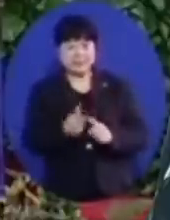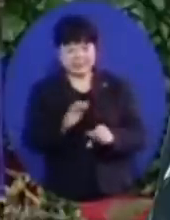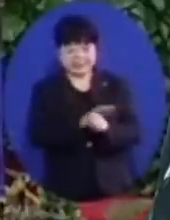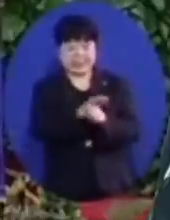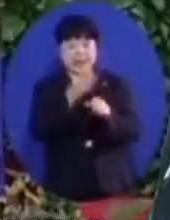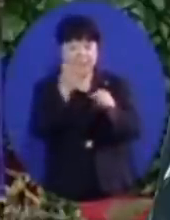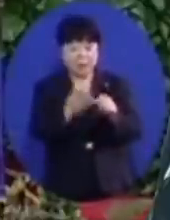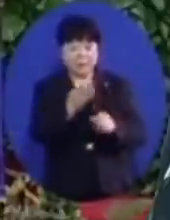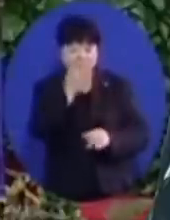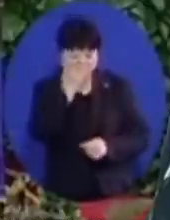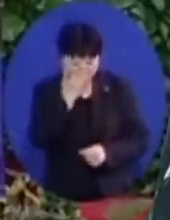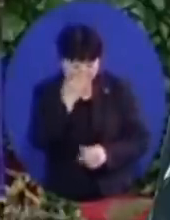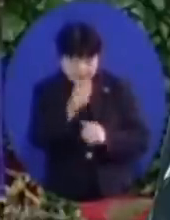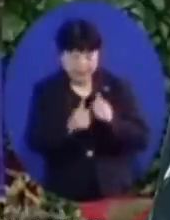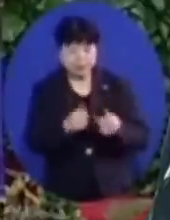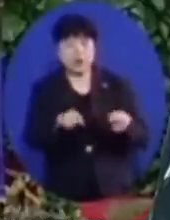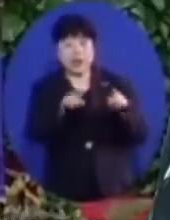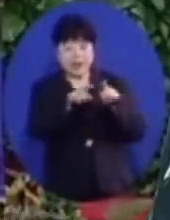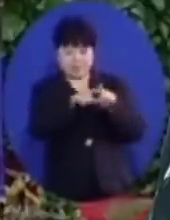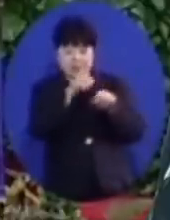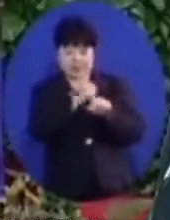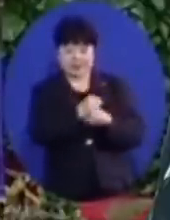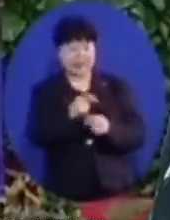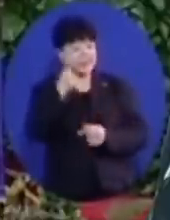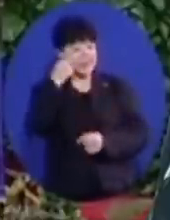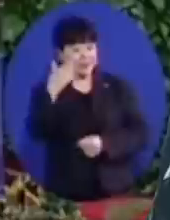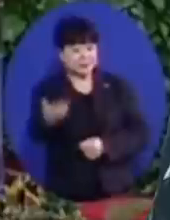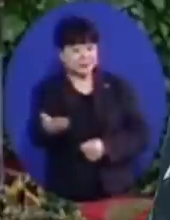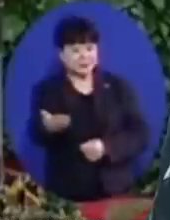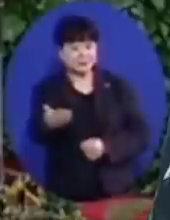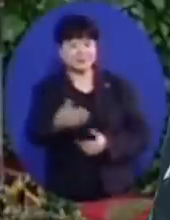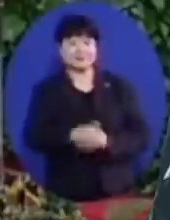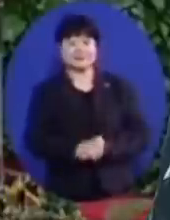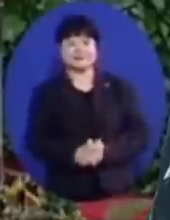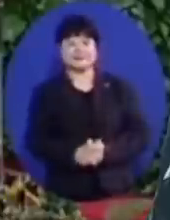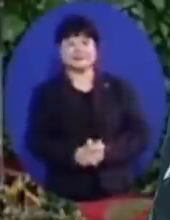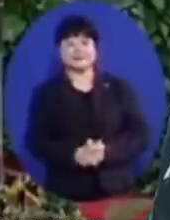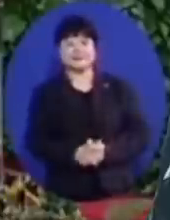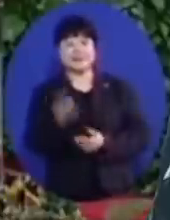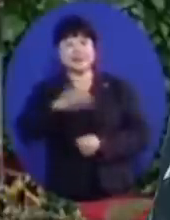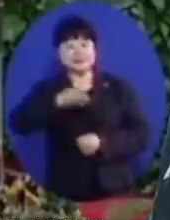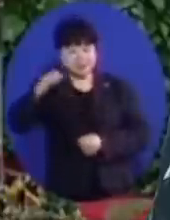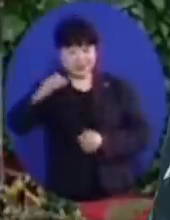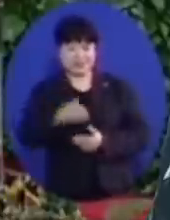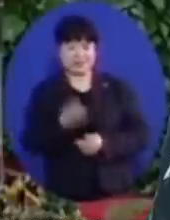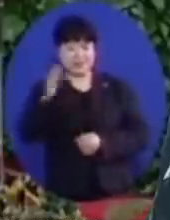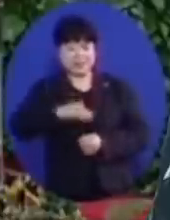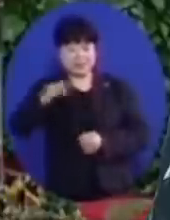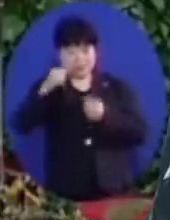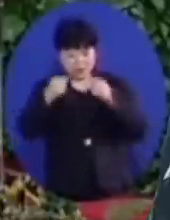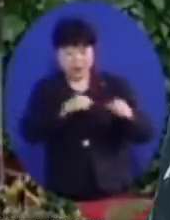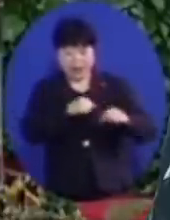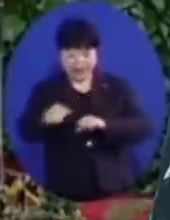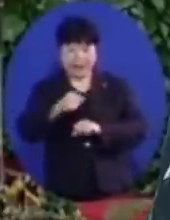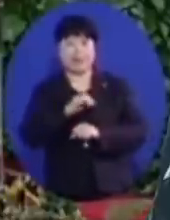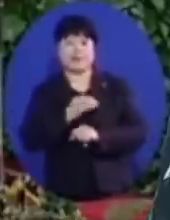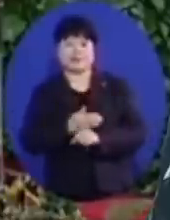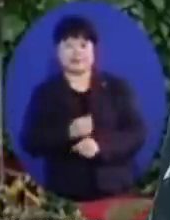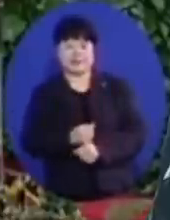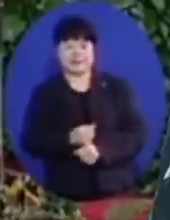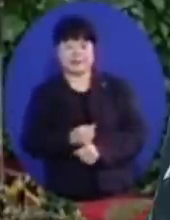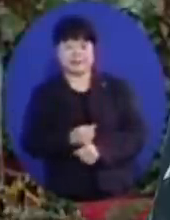인자를 사랑하며 겸손하게 내 하나님과 함께하는 것이 아니냐 증이 증인로운 것을